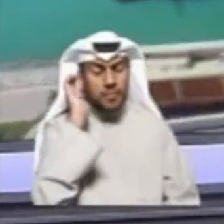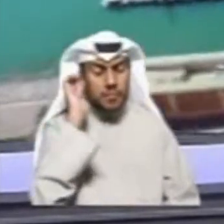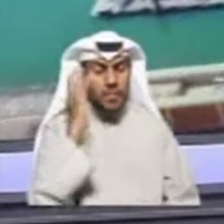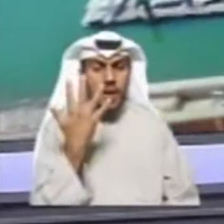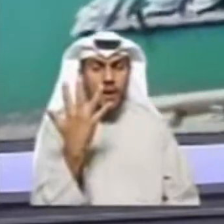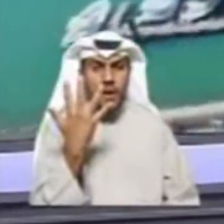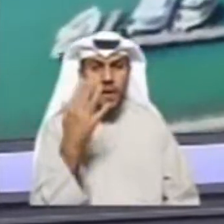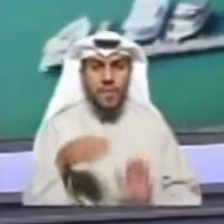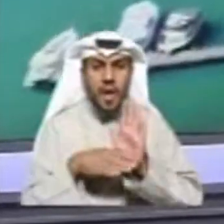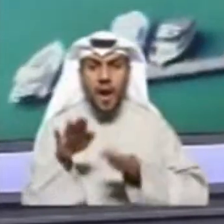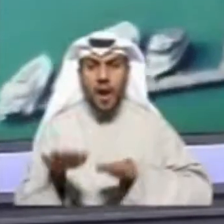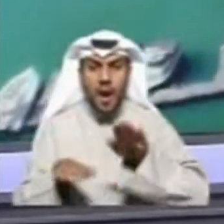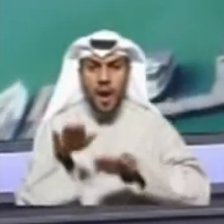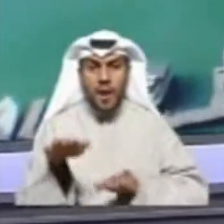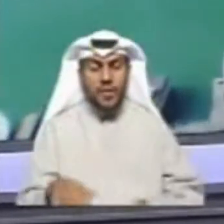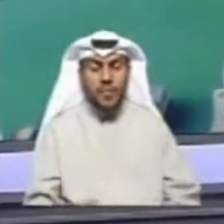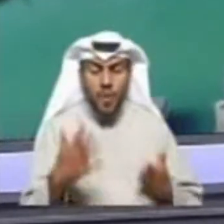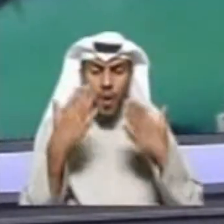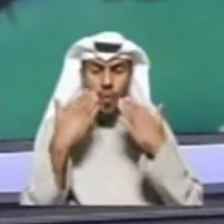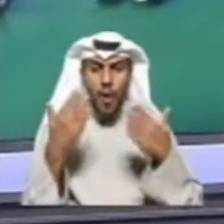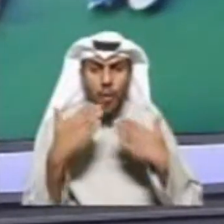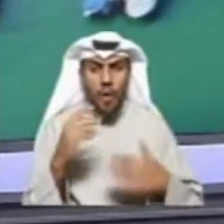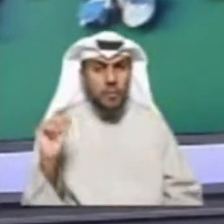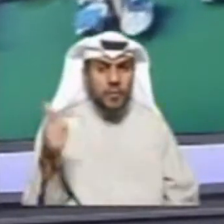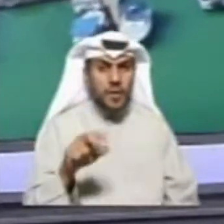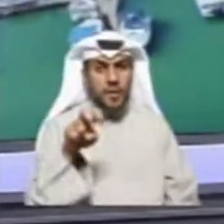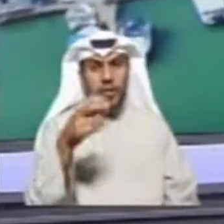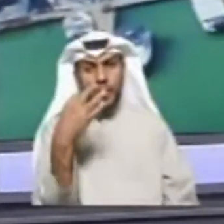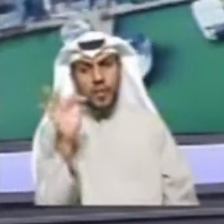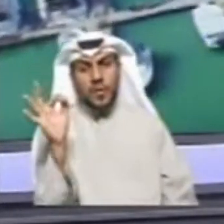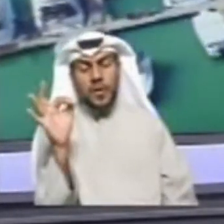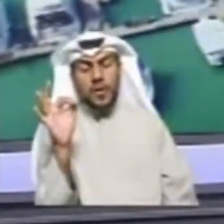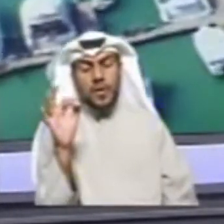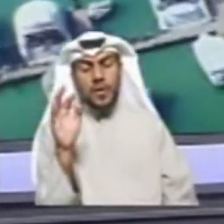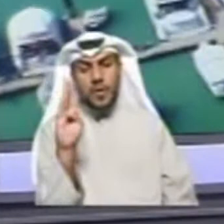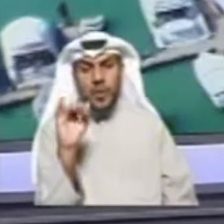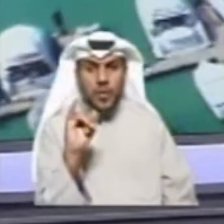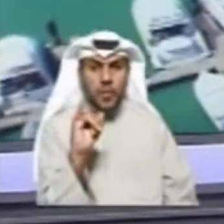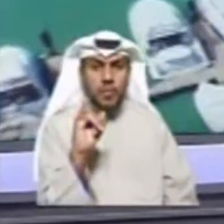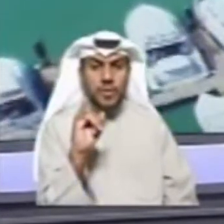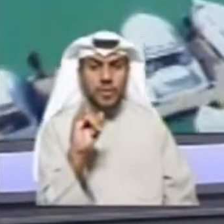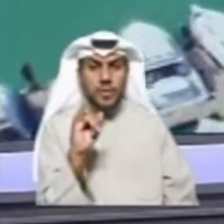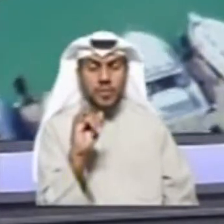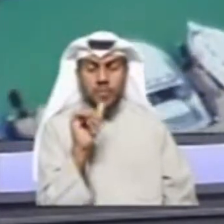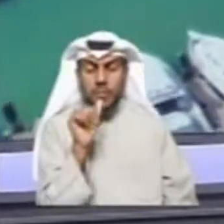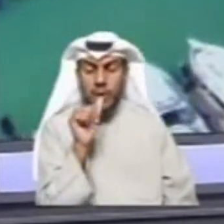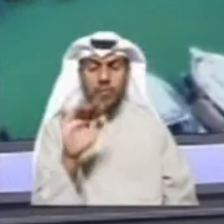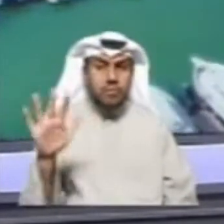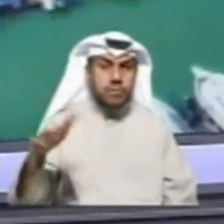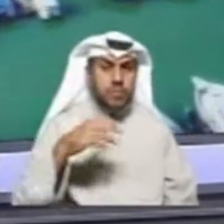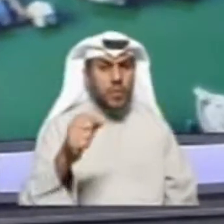بسبب اعتدال في الرياح قد تصل سرعة الرياح إلى 38 كيلومتر في الساعة. تيارة المائية لا تزال قوية في